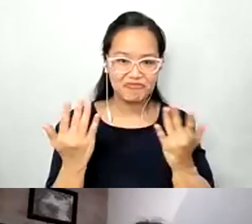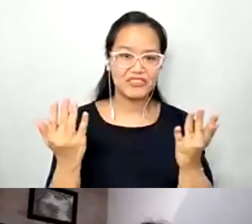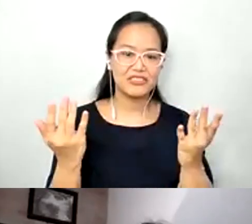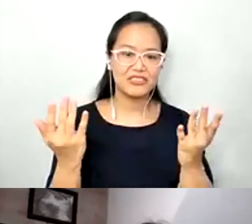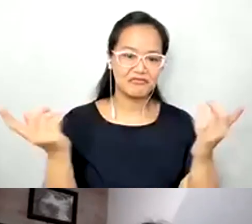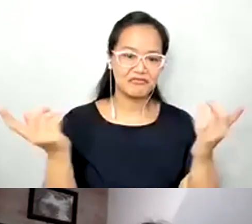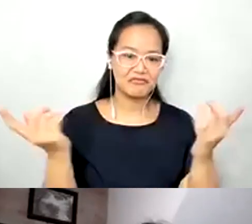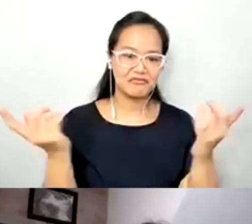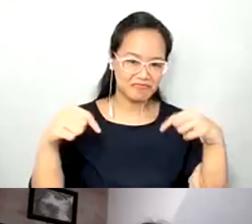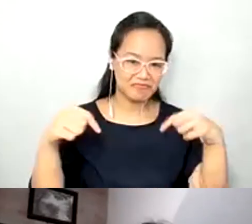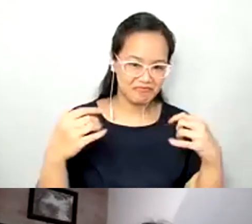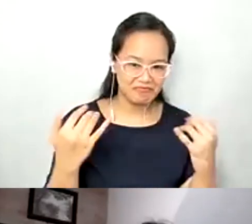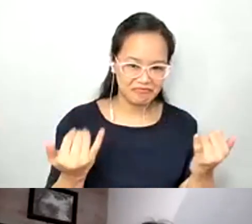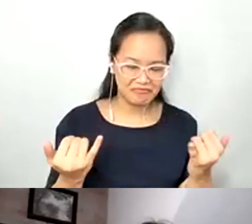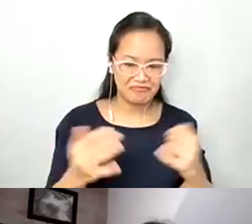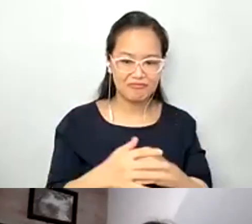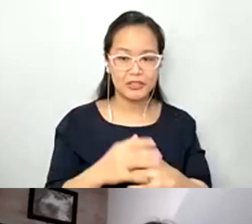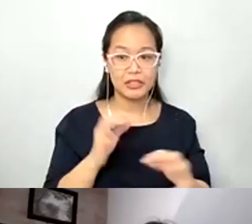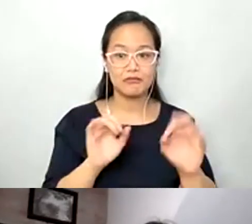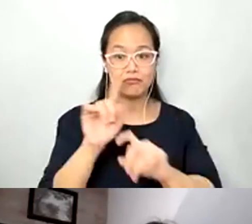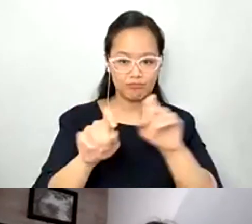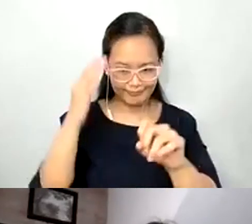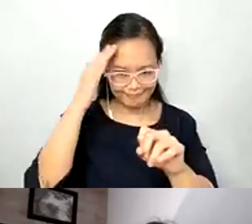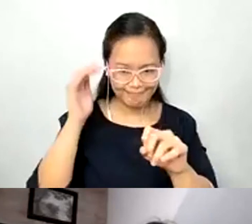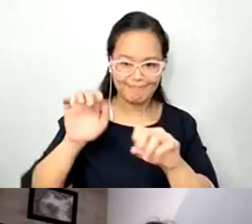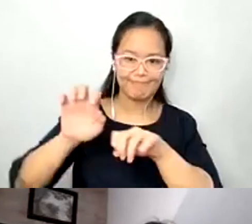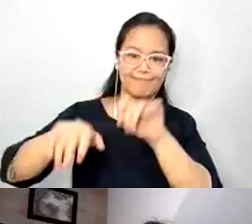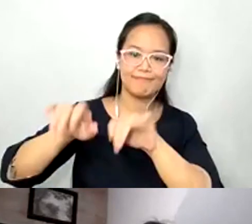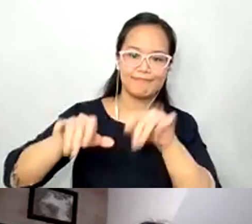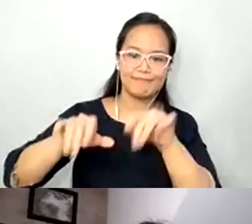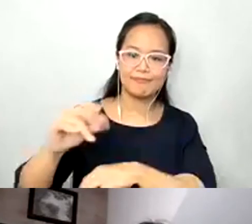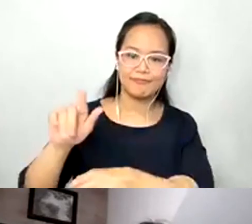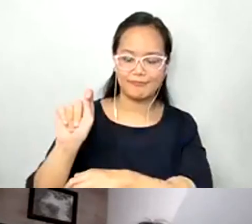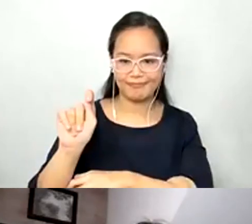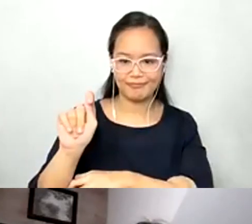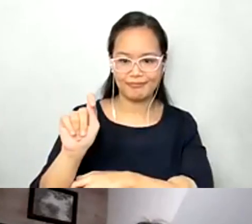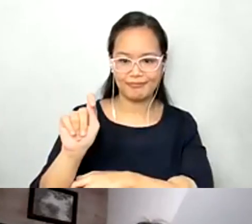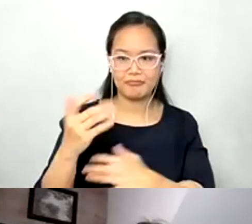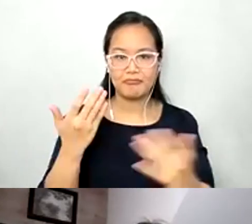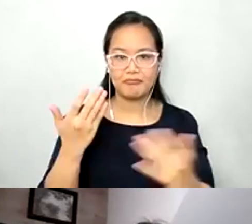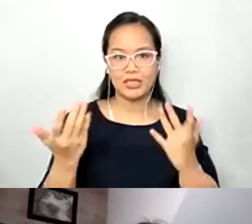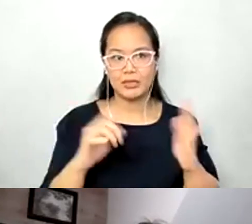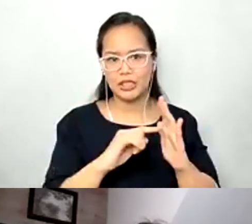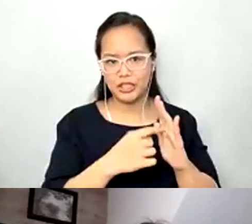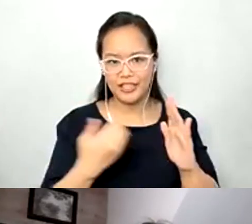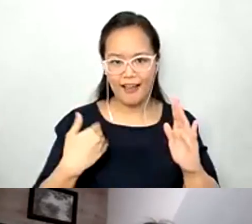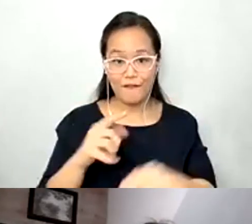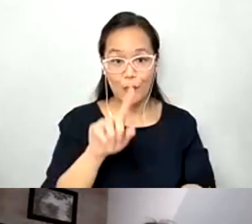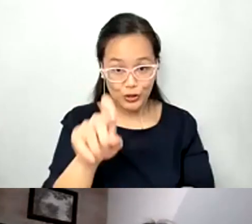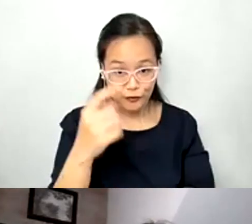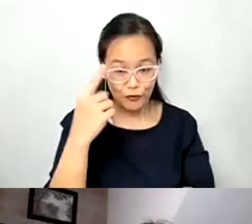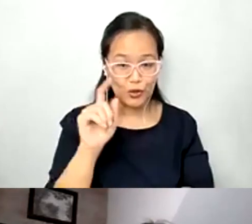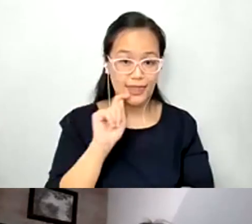have questions, please lagay nyo lang sa chat. Siguro to start, I have this question for